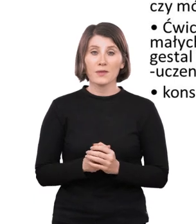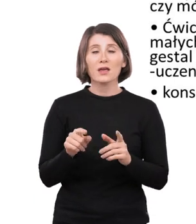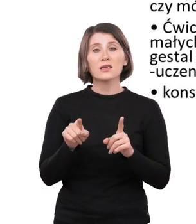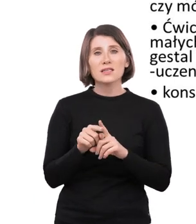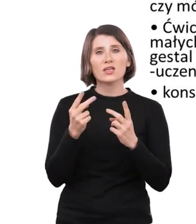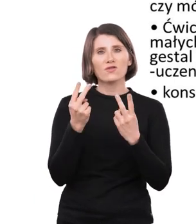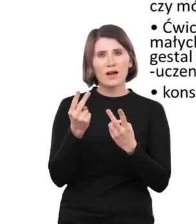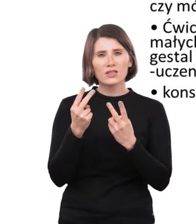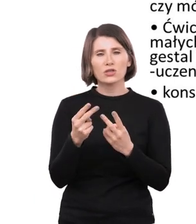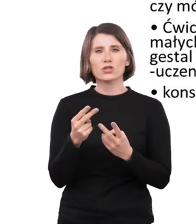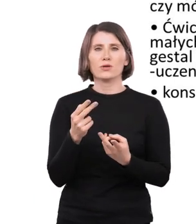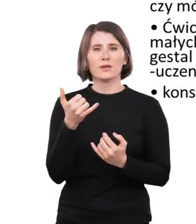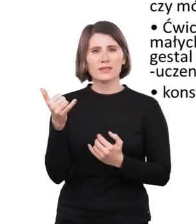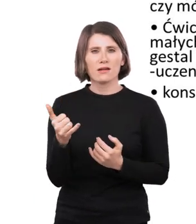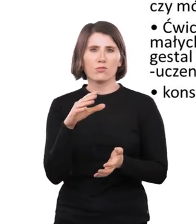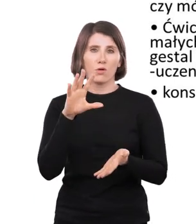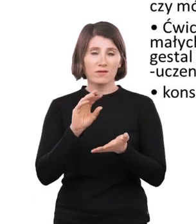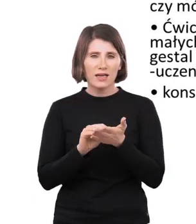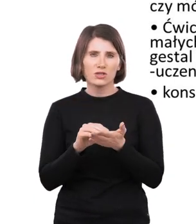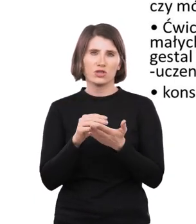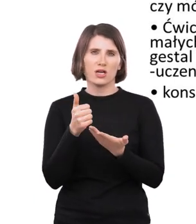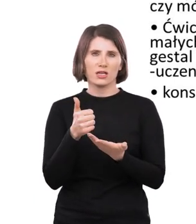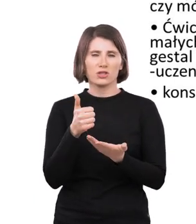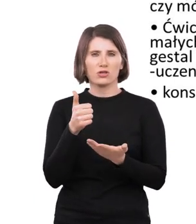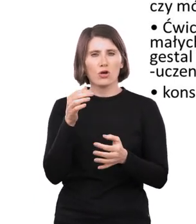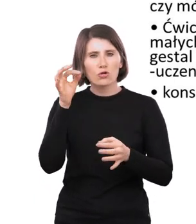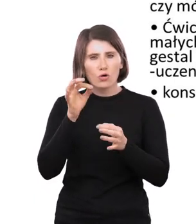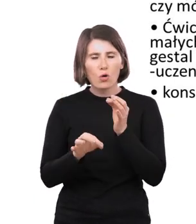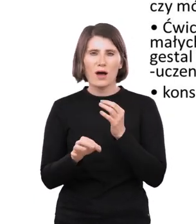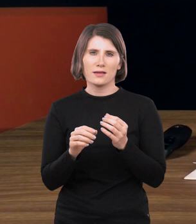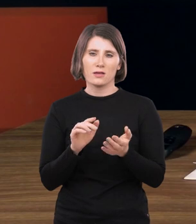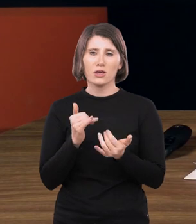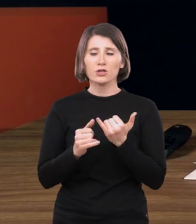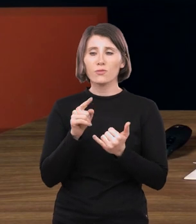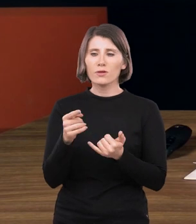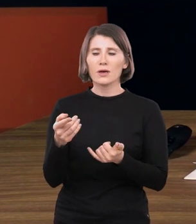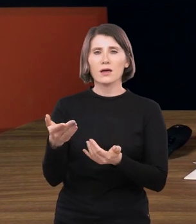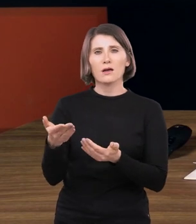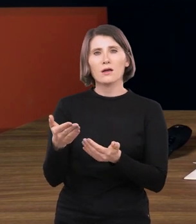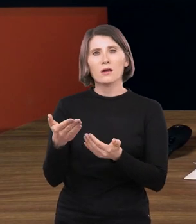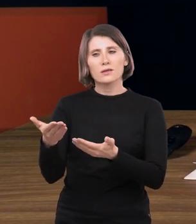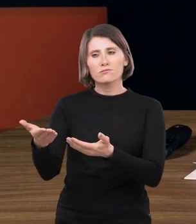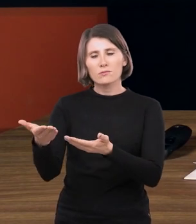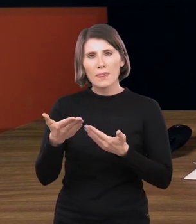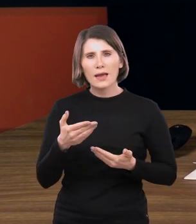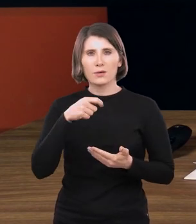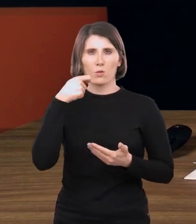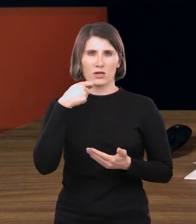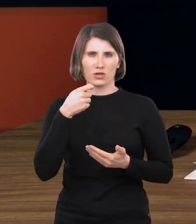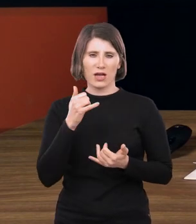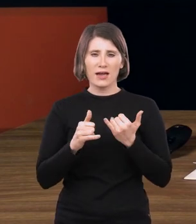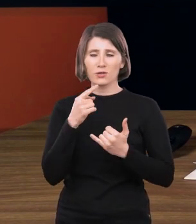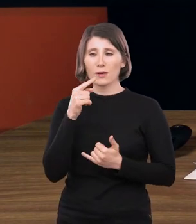formy, czyli konkretów. Podaj mi łyżkę, ewentualnie proszę, a nie czy mógłbyś podać mi łyżkę,